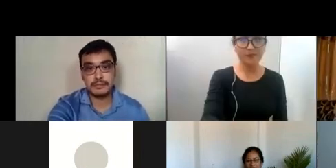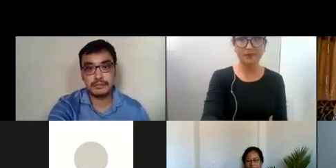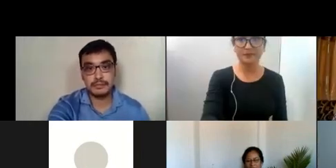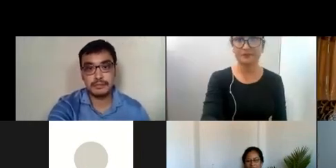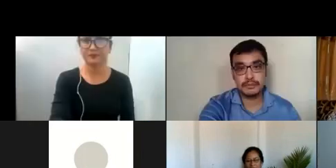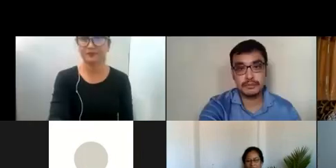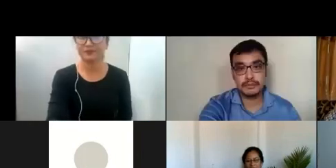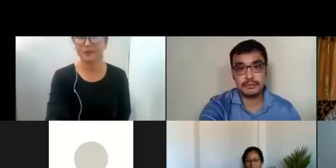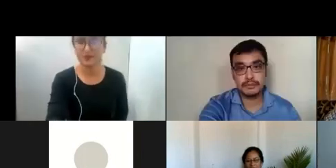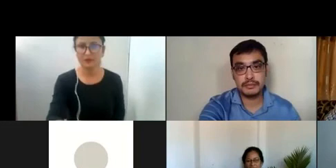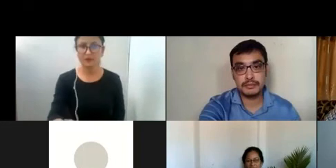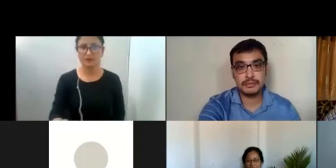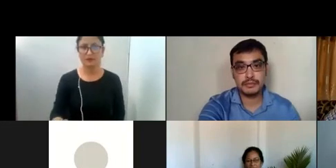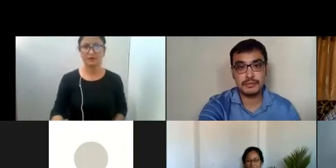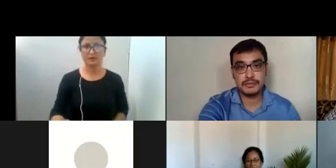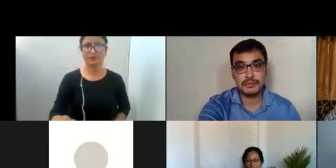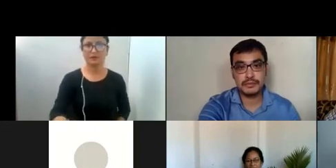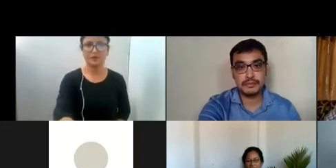रञ्जना,